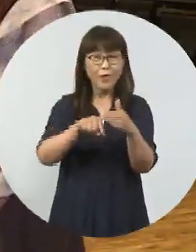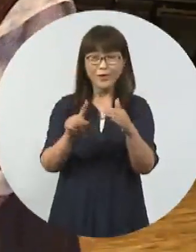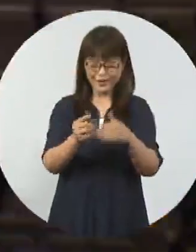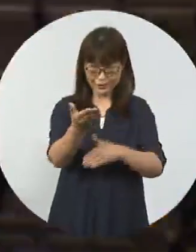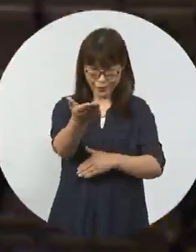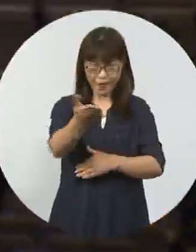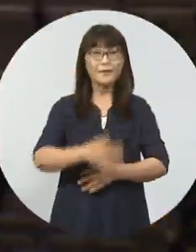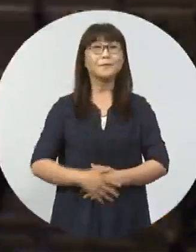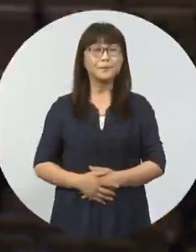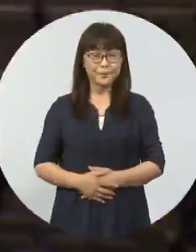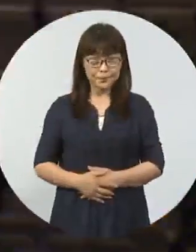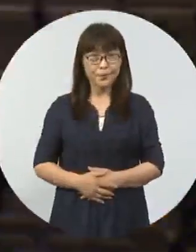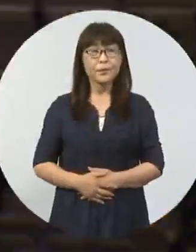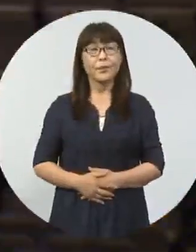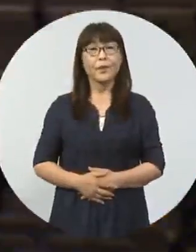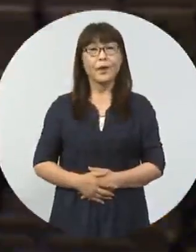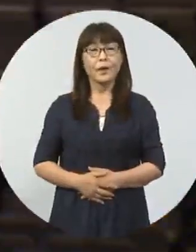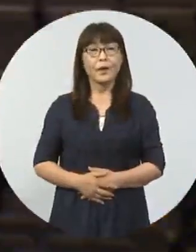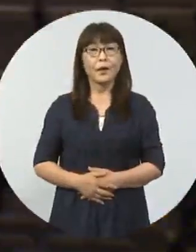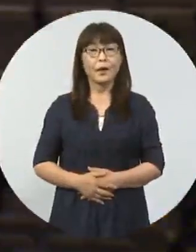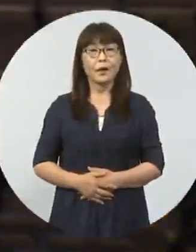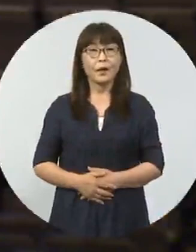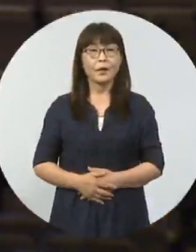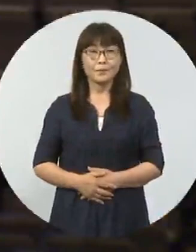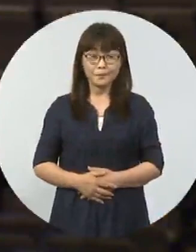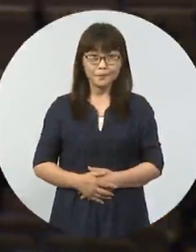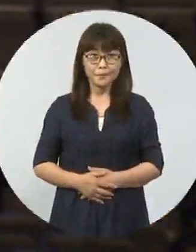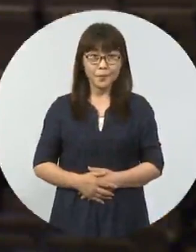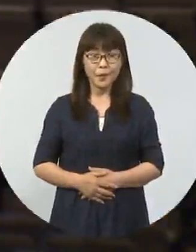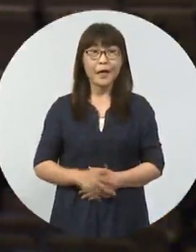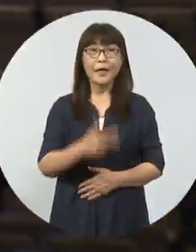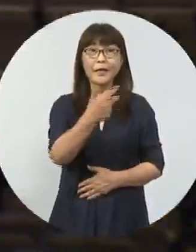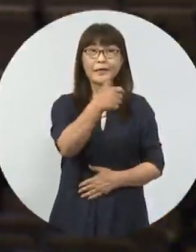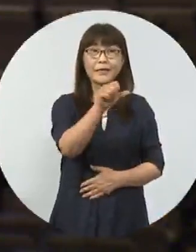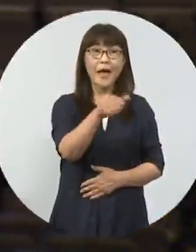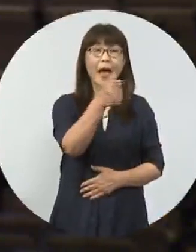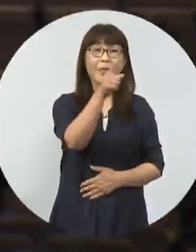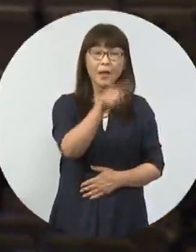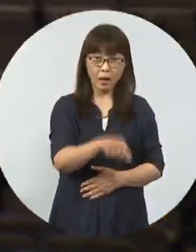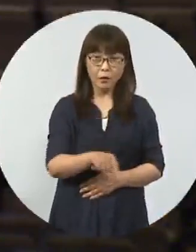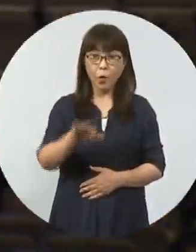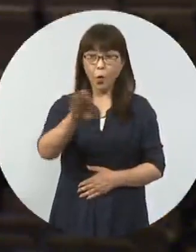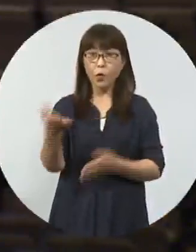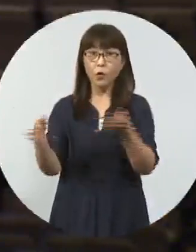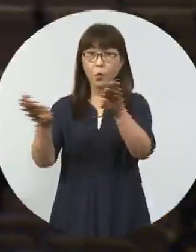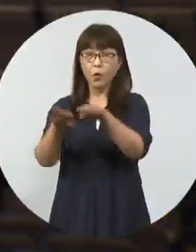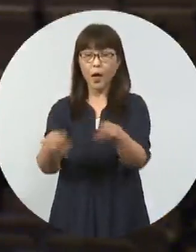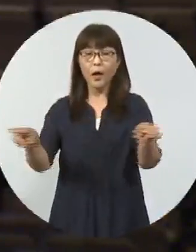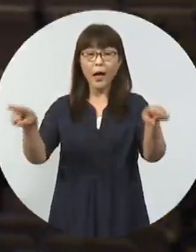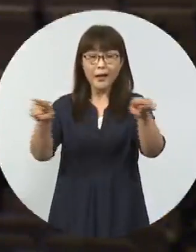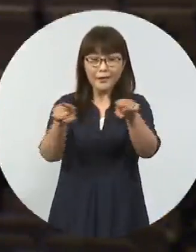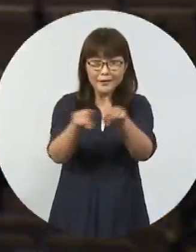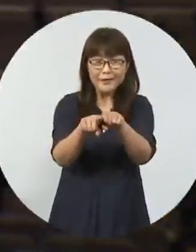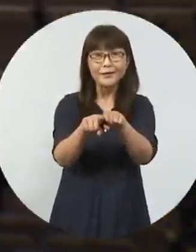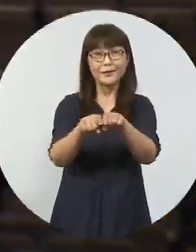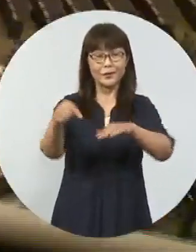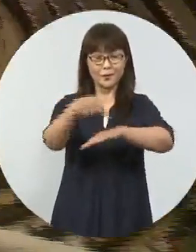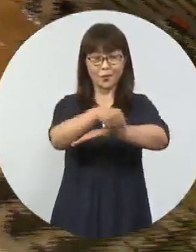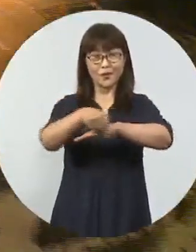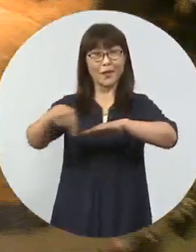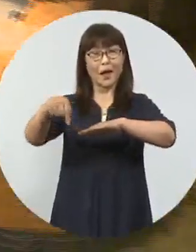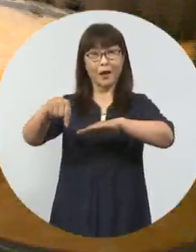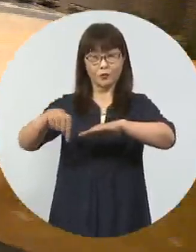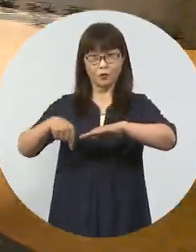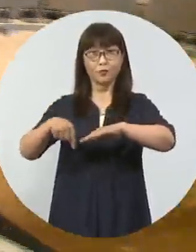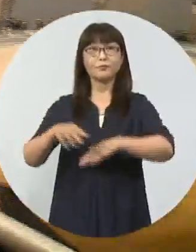んです、 湘南台探検隊というのはこの市民シアターと子ども館の共同企画と、初の共同企画ということで、